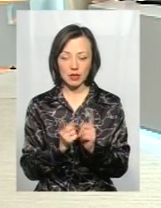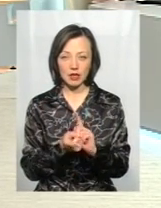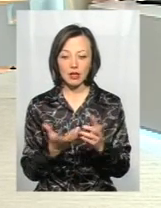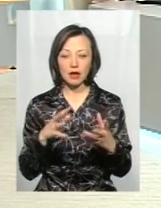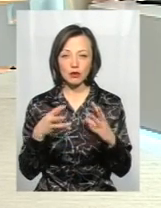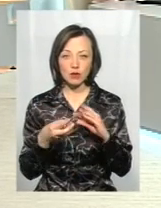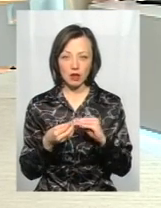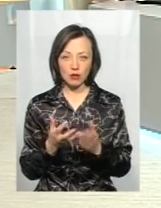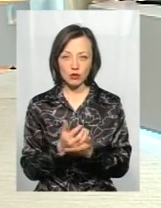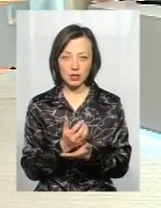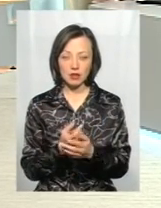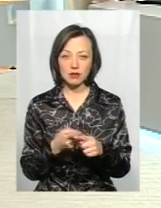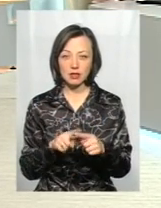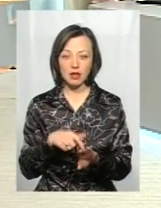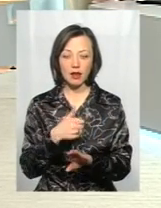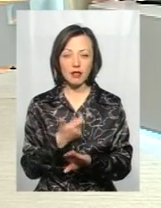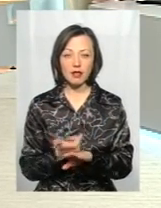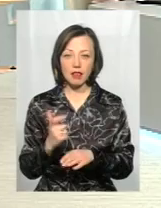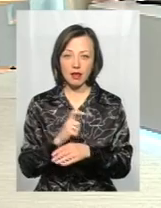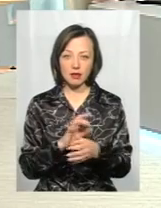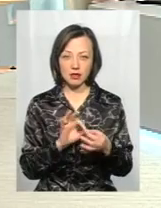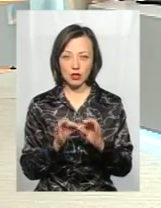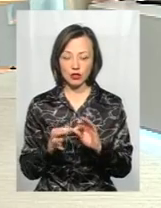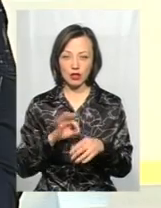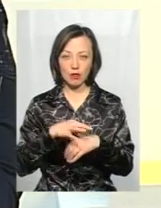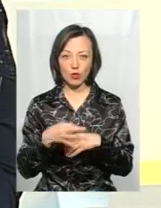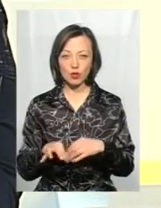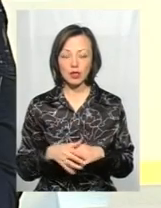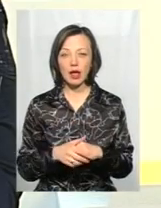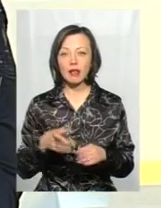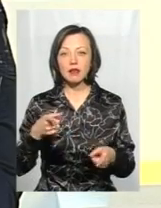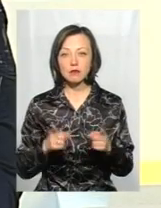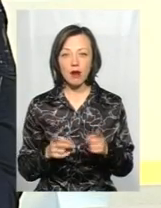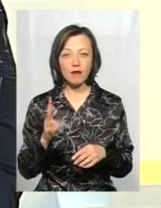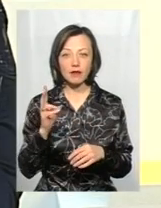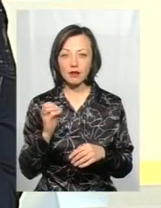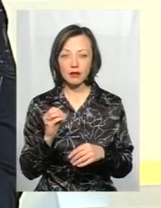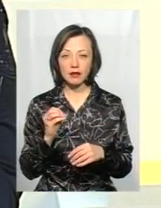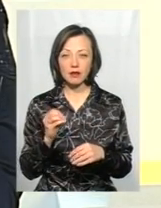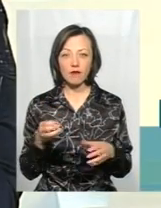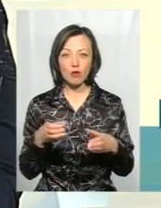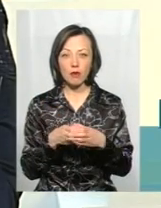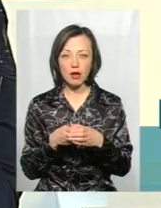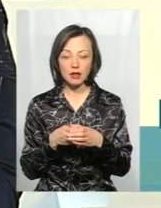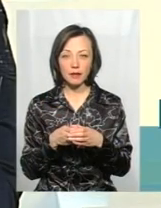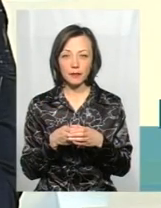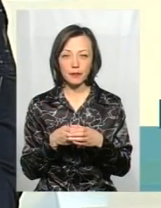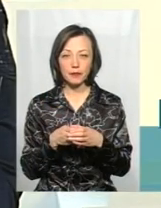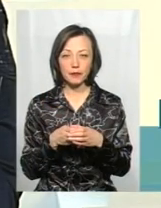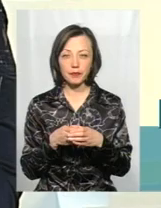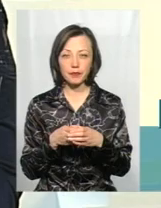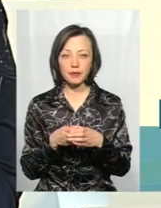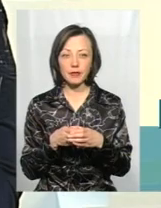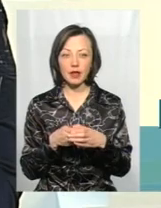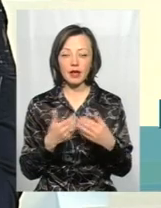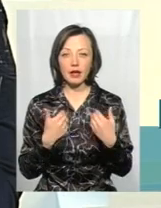яких результатів досягти – це найскладніше і найболючіше. І насправді не в громадах я